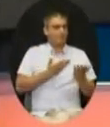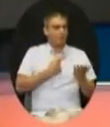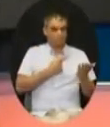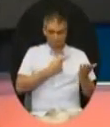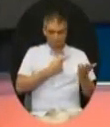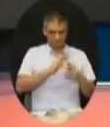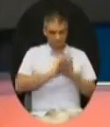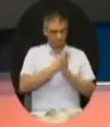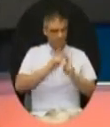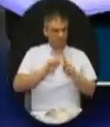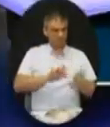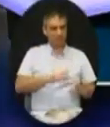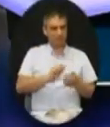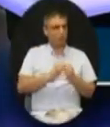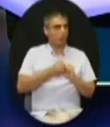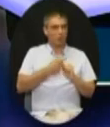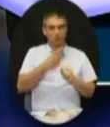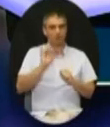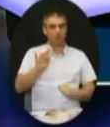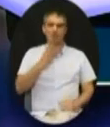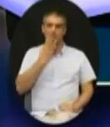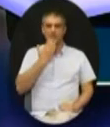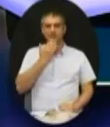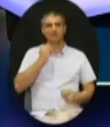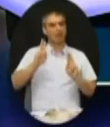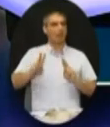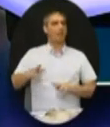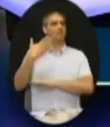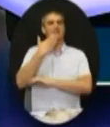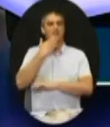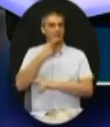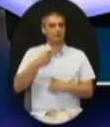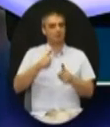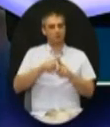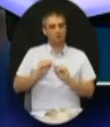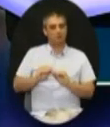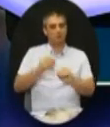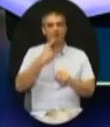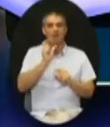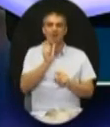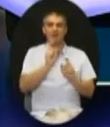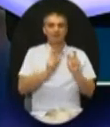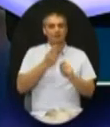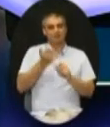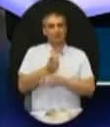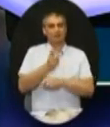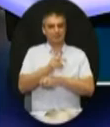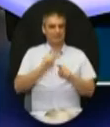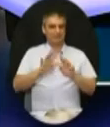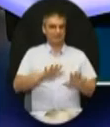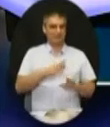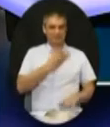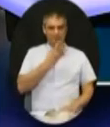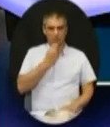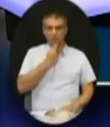הם נהיו גזענים, או שזה אנטי-ישראליות מובהקת שזולגת להערות גזעניות? כן, תראה, אני רואה